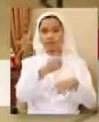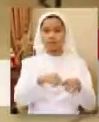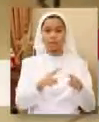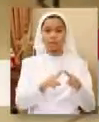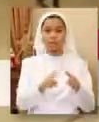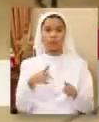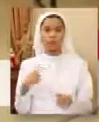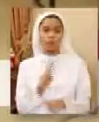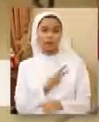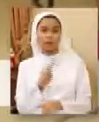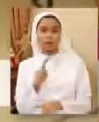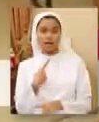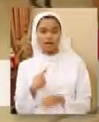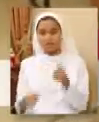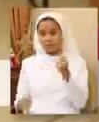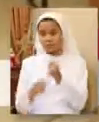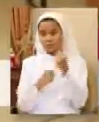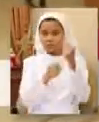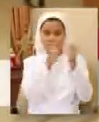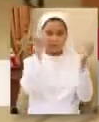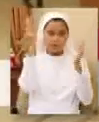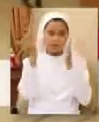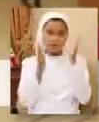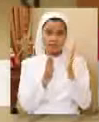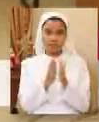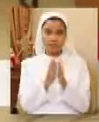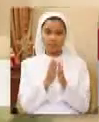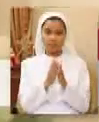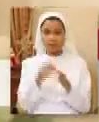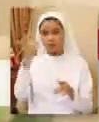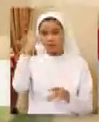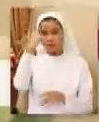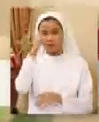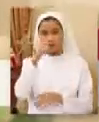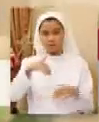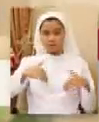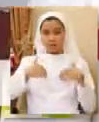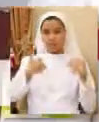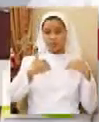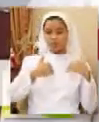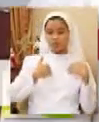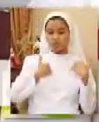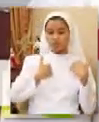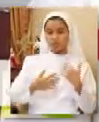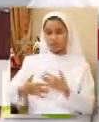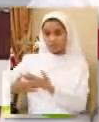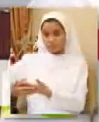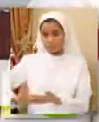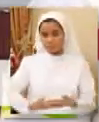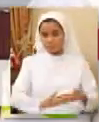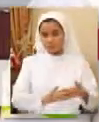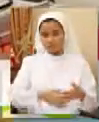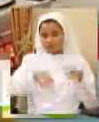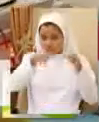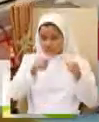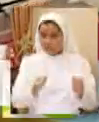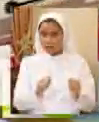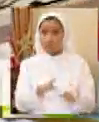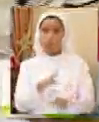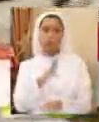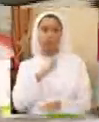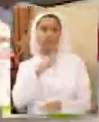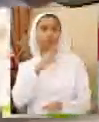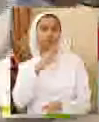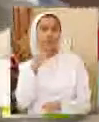kami, parang support service sa mga deaf na yung mga bata pa, mga usually yung mga babies pa na kaya pang turuan mag sa